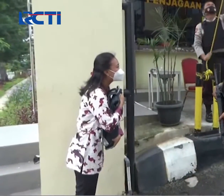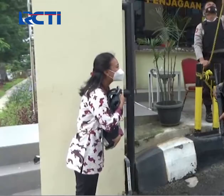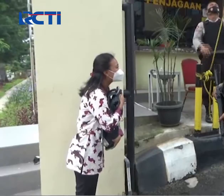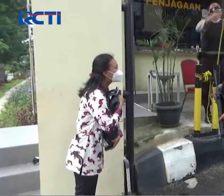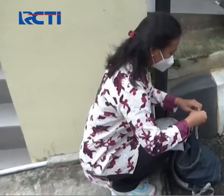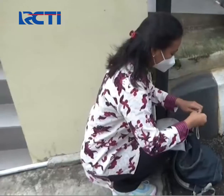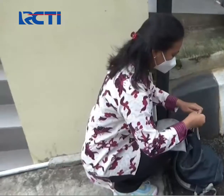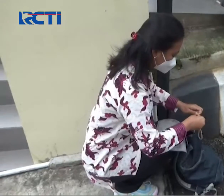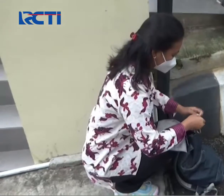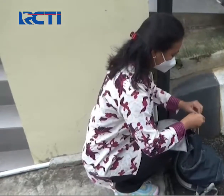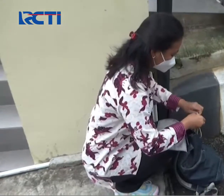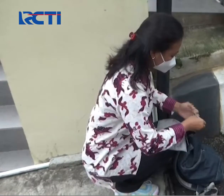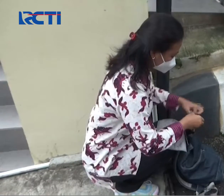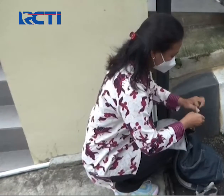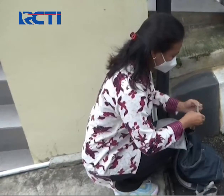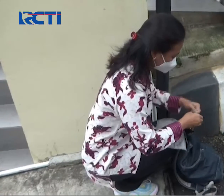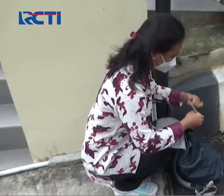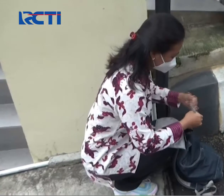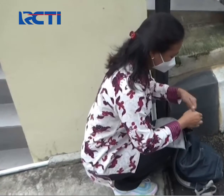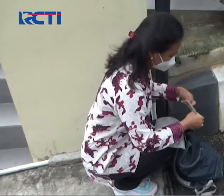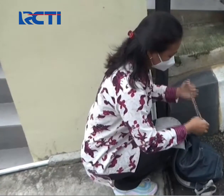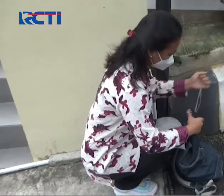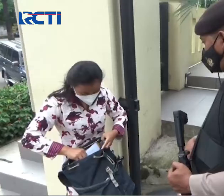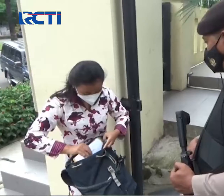Satu persatu barang bawaan pengunjung diperiksa ketat aparat.